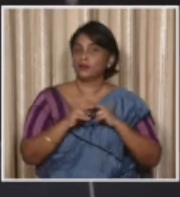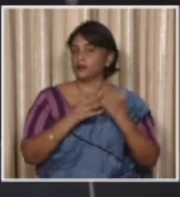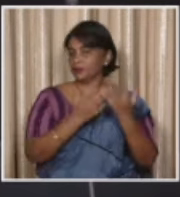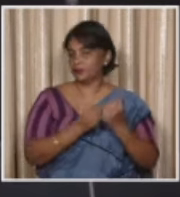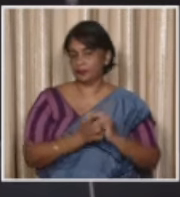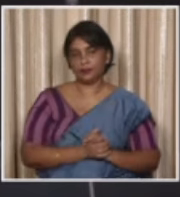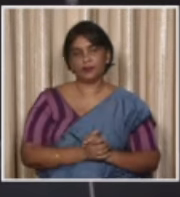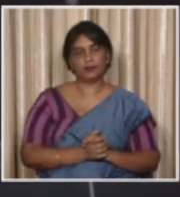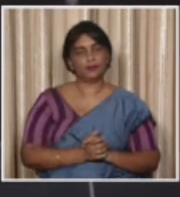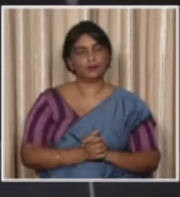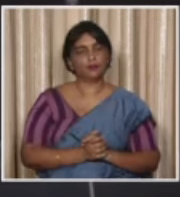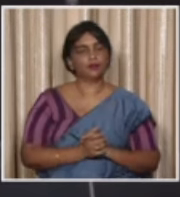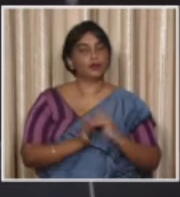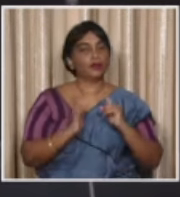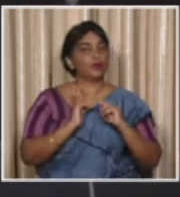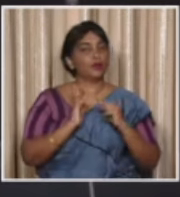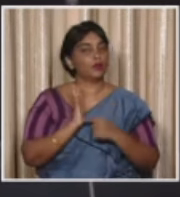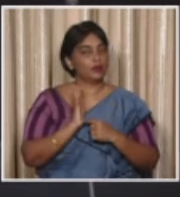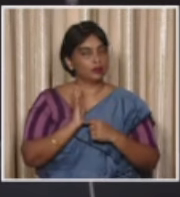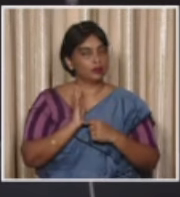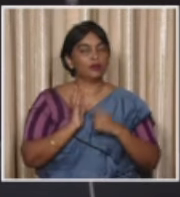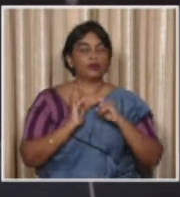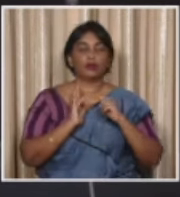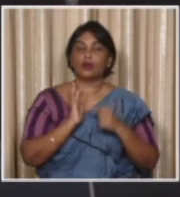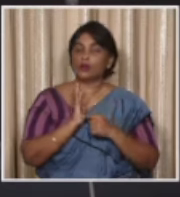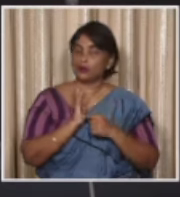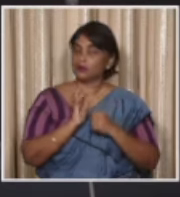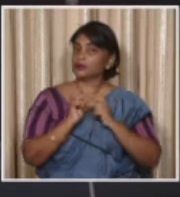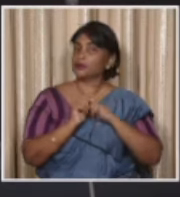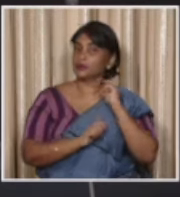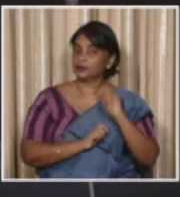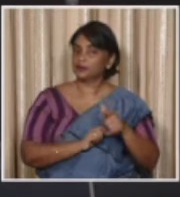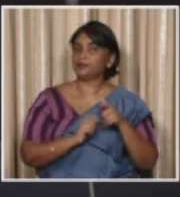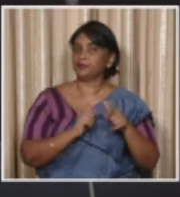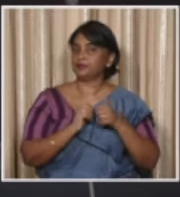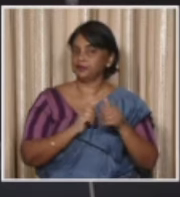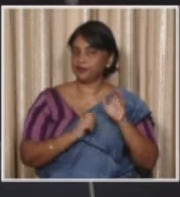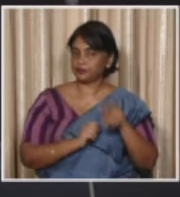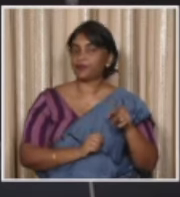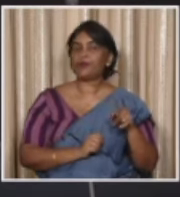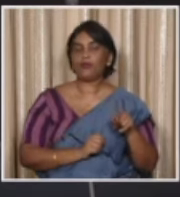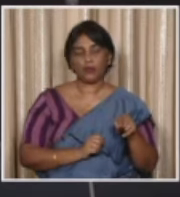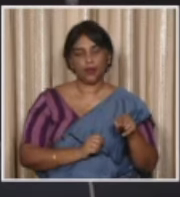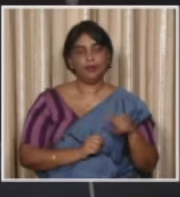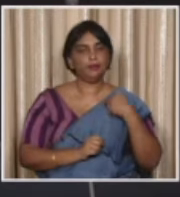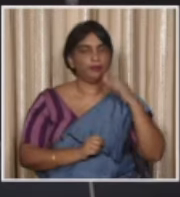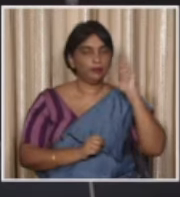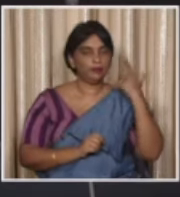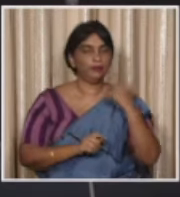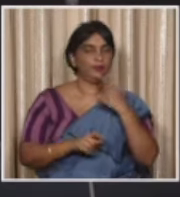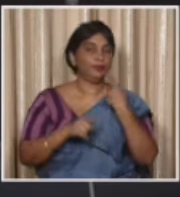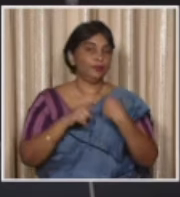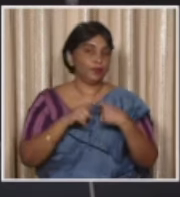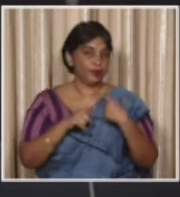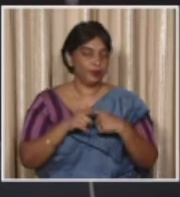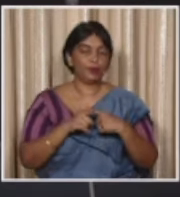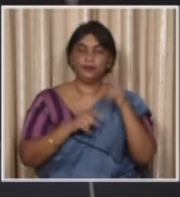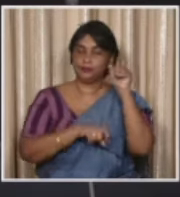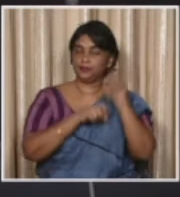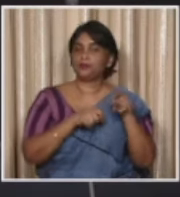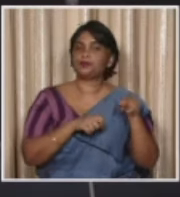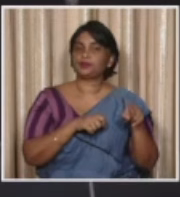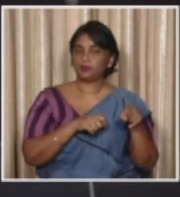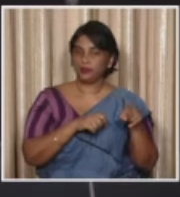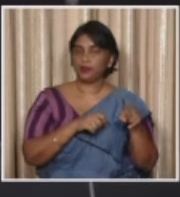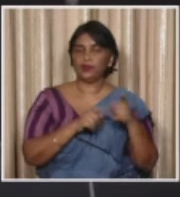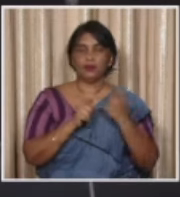කියලා. අතිකාල දීමනා. අතිකලා දීමනා යෙදවීම සම්බන්ධයෙන් උත් විශේෂම ආරක්කමේ තනතුරු ධාරින්ගේ